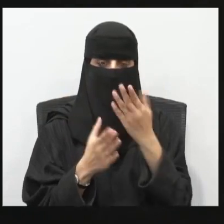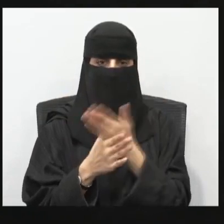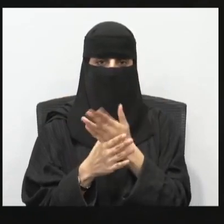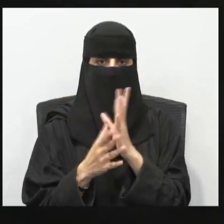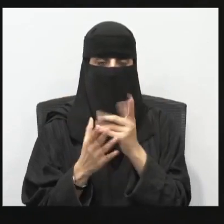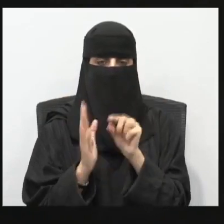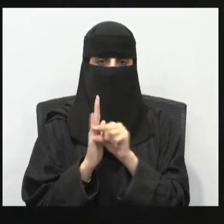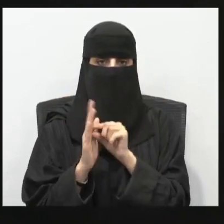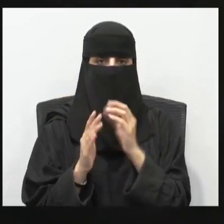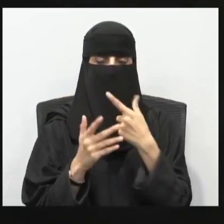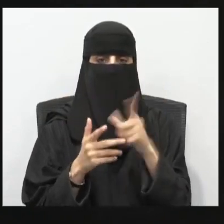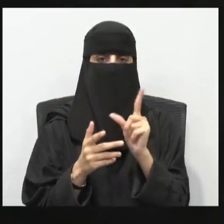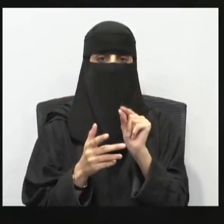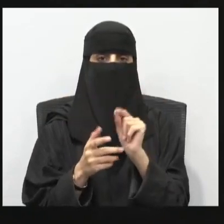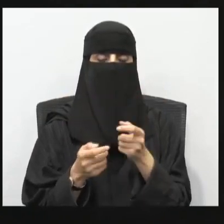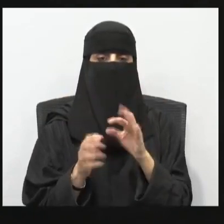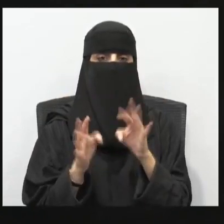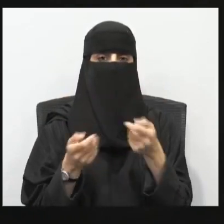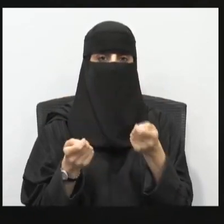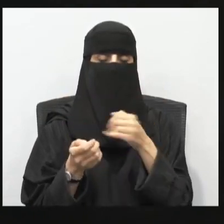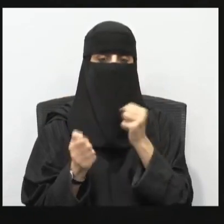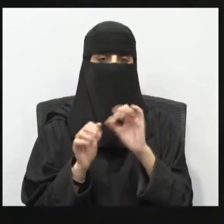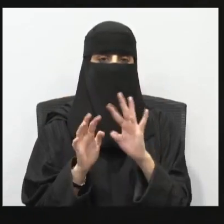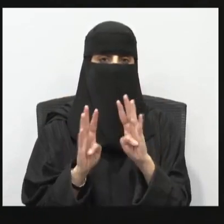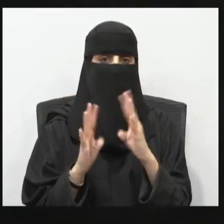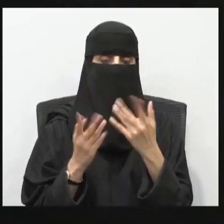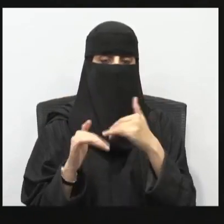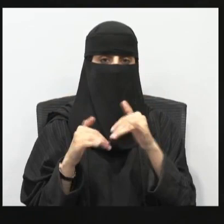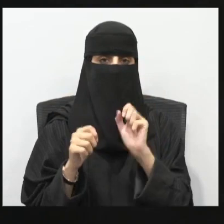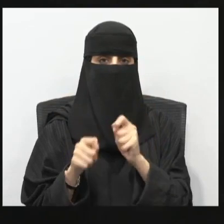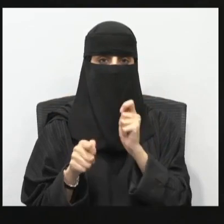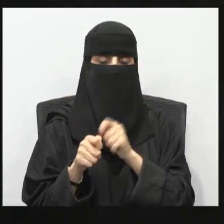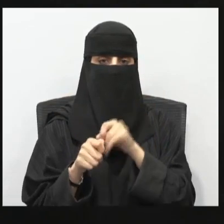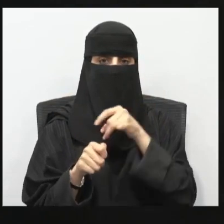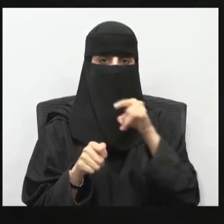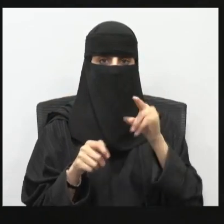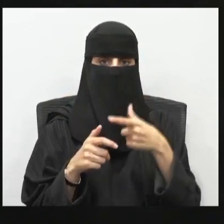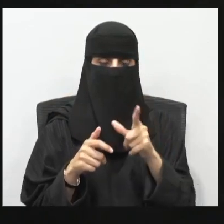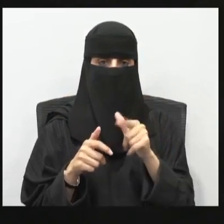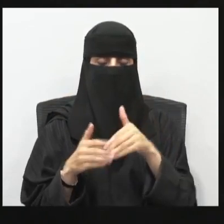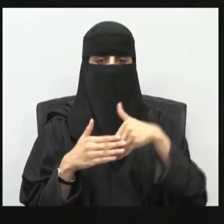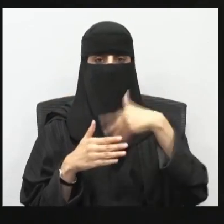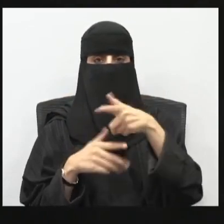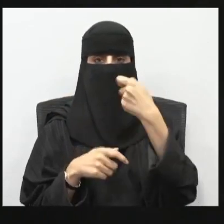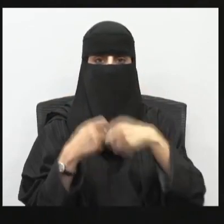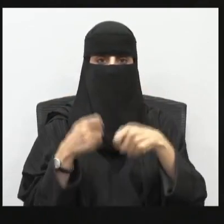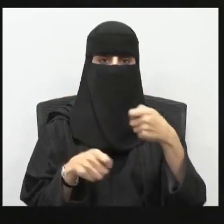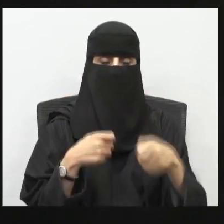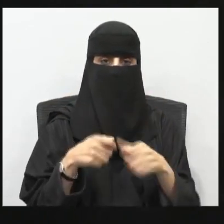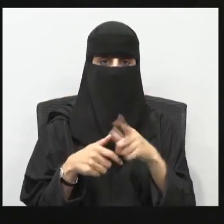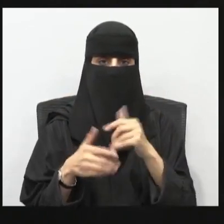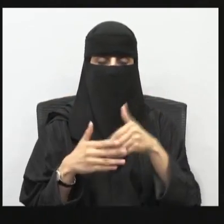صناعه الطائرات بعد ذلك بعد ان جمع الادوات اللازمه